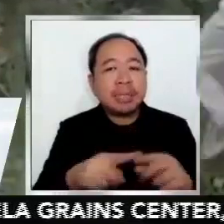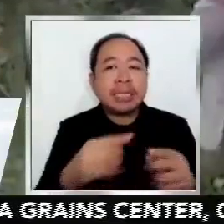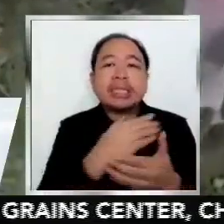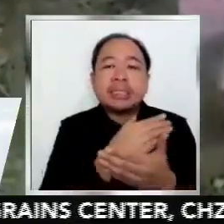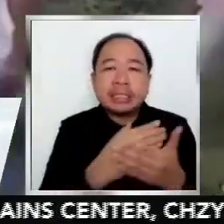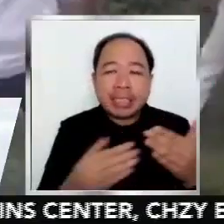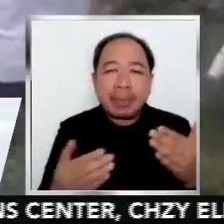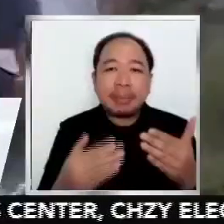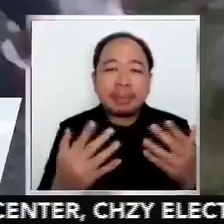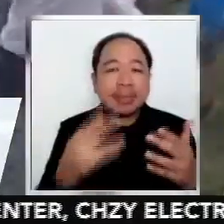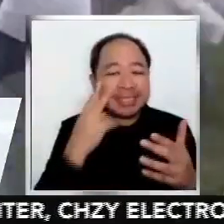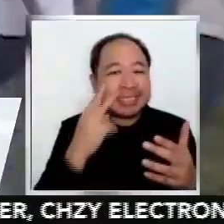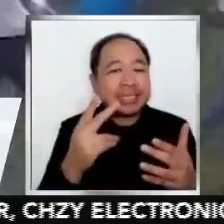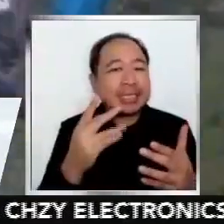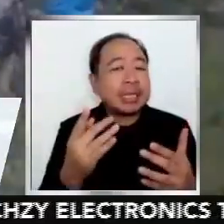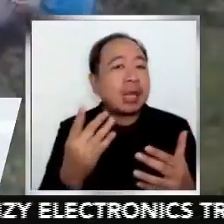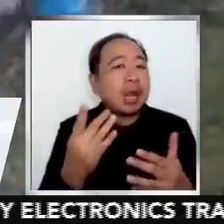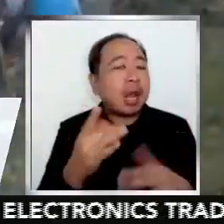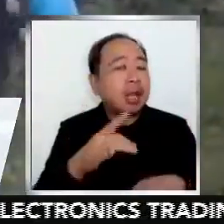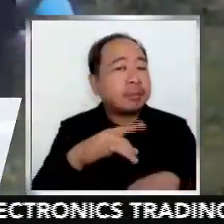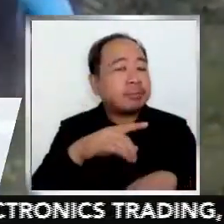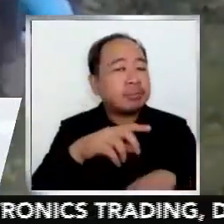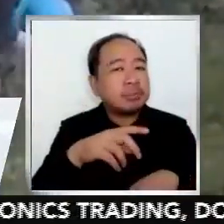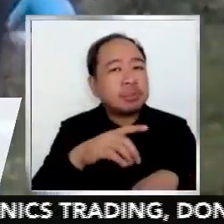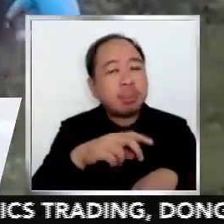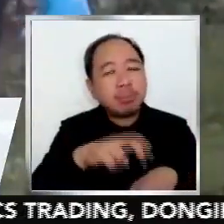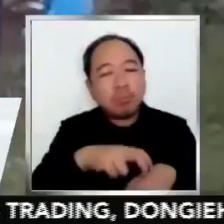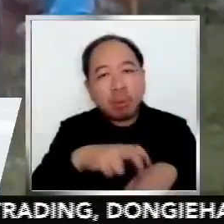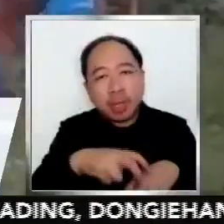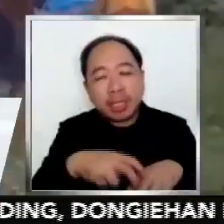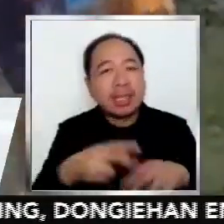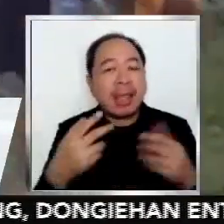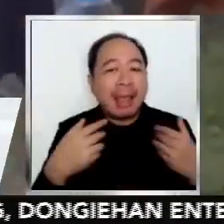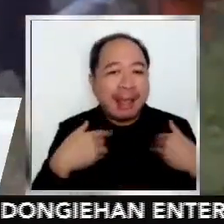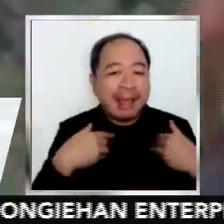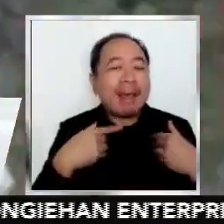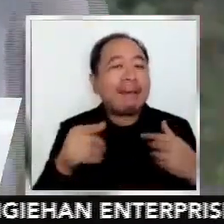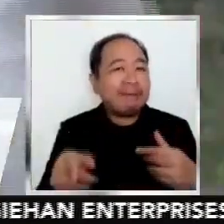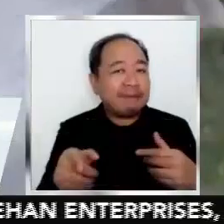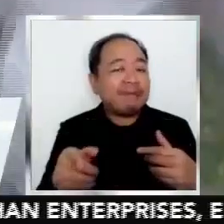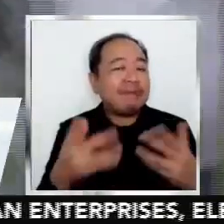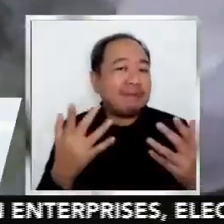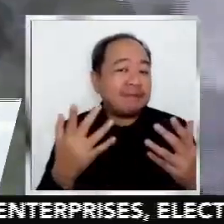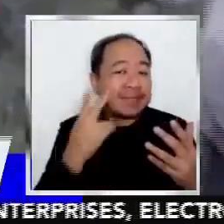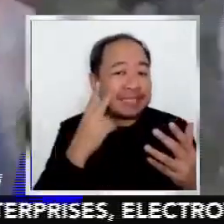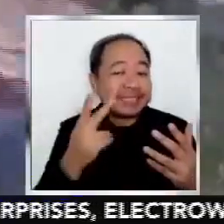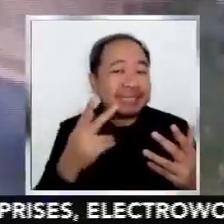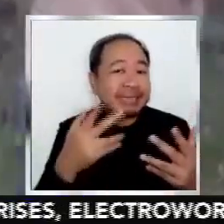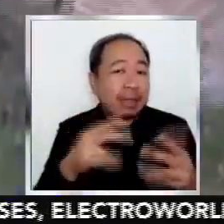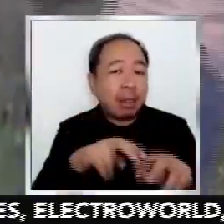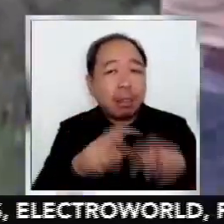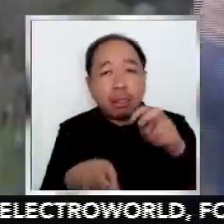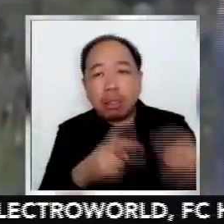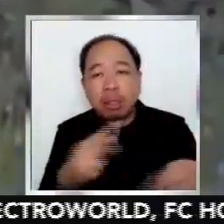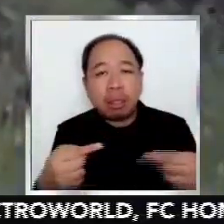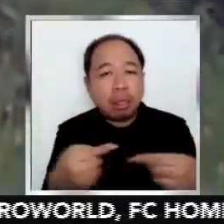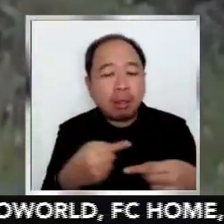sugat. Ayon sa mga otoridad, posibleng overloaded ang truck ng maaksidente.